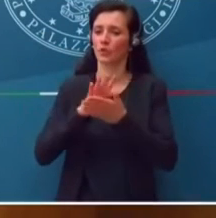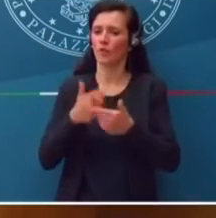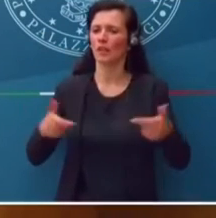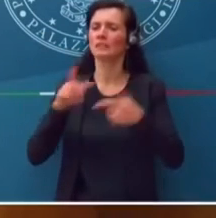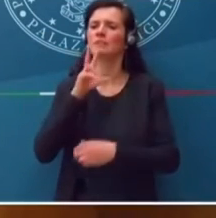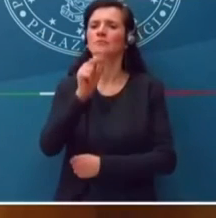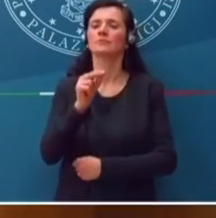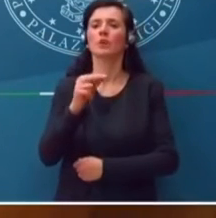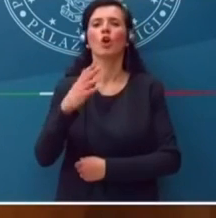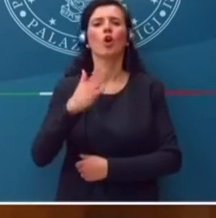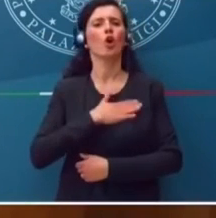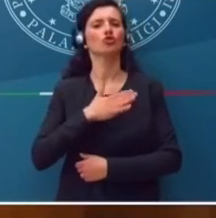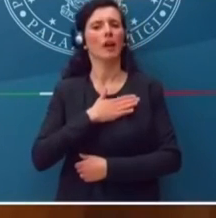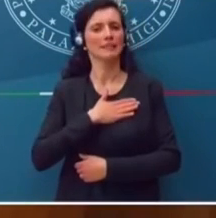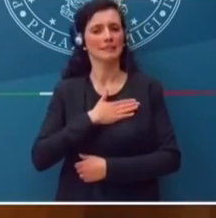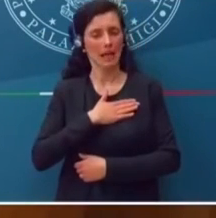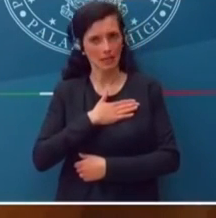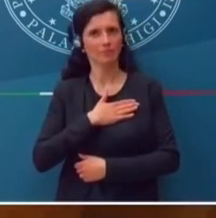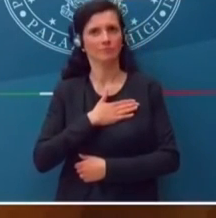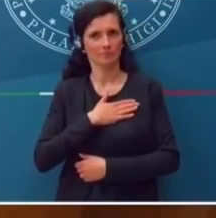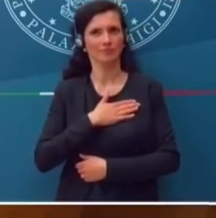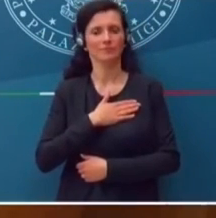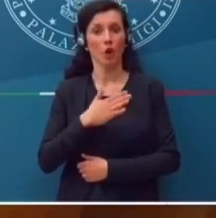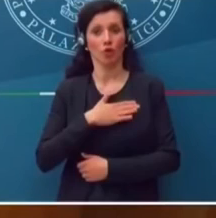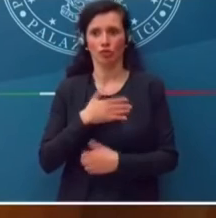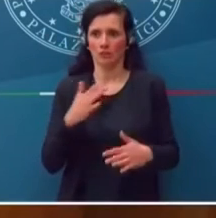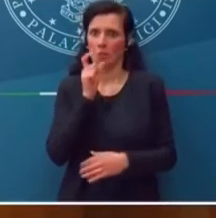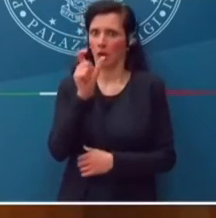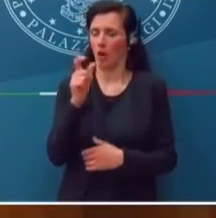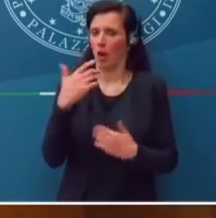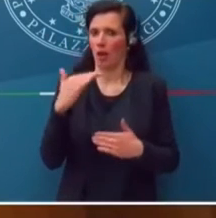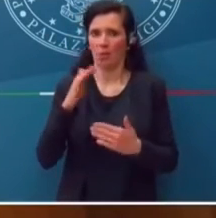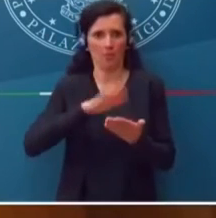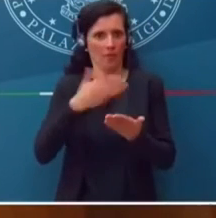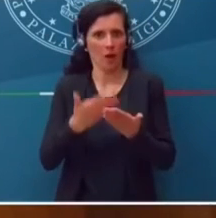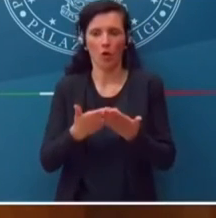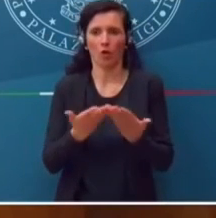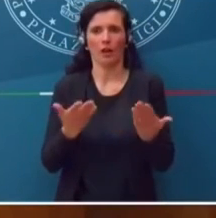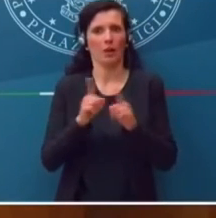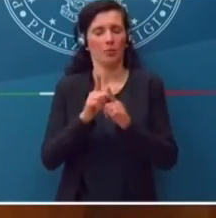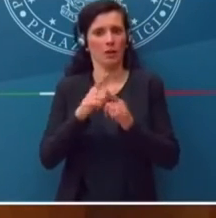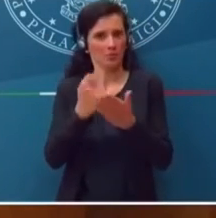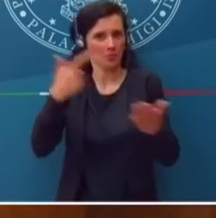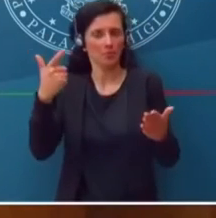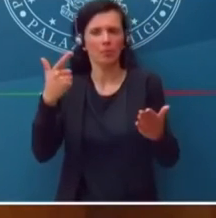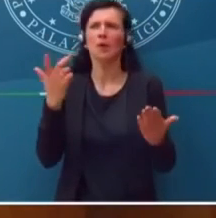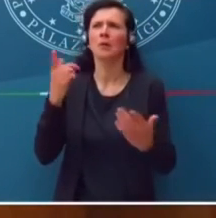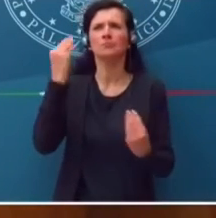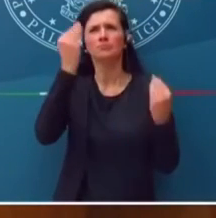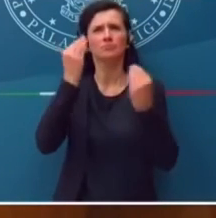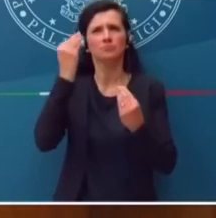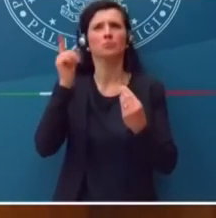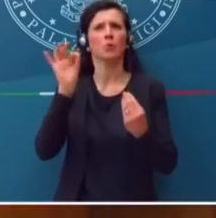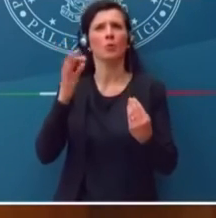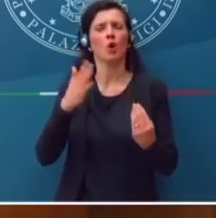una parola alta e nobile, ma io le chiedo, lei crede sul serio che basti un richiamo alla coscienza verso quelle